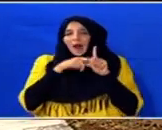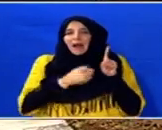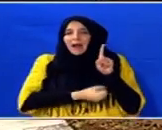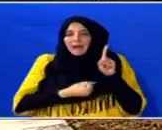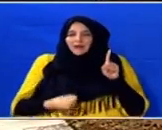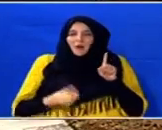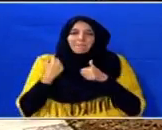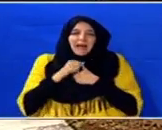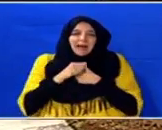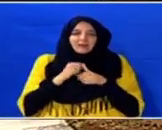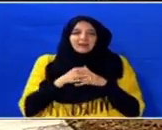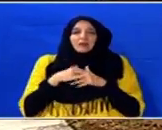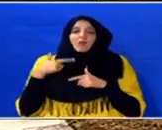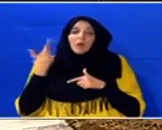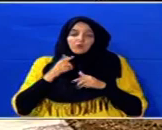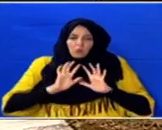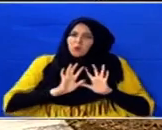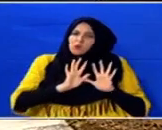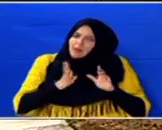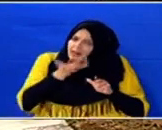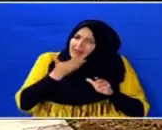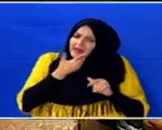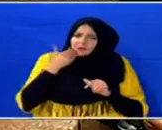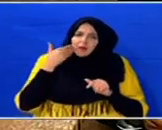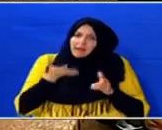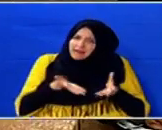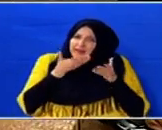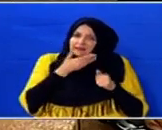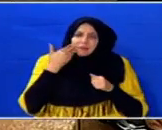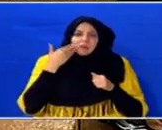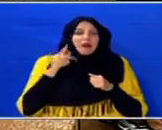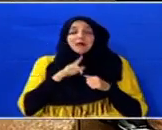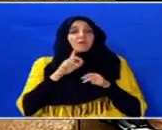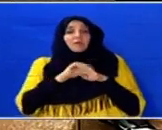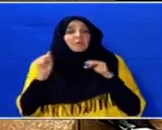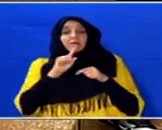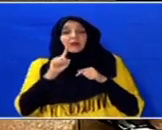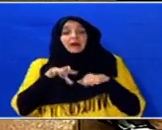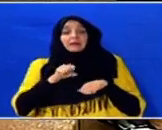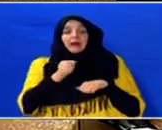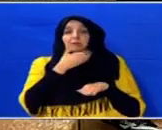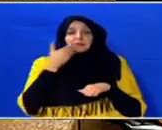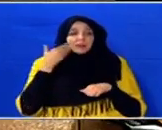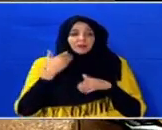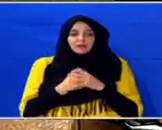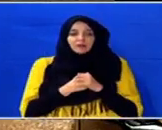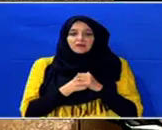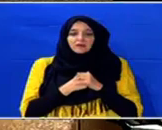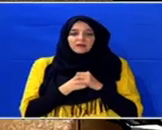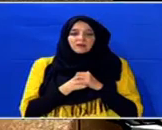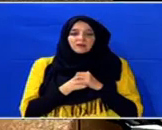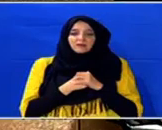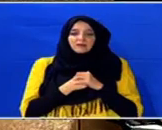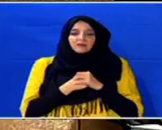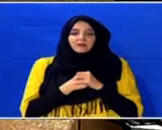صومي صوم شوية، ساعة صوم ساعة ما تصومش، قلت لها عذران كي نغسلها هكذا عذران عليها